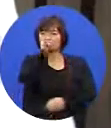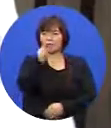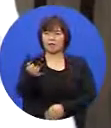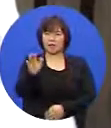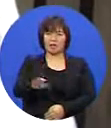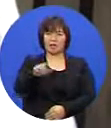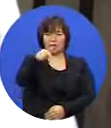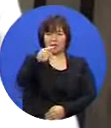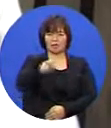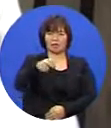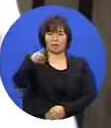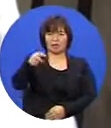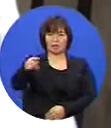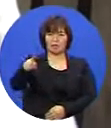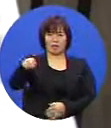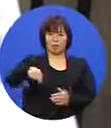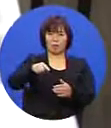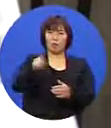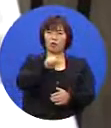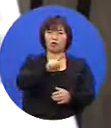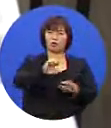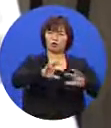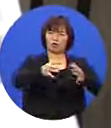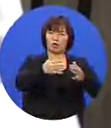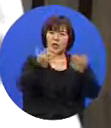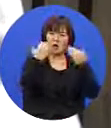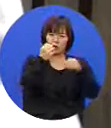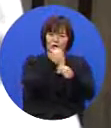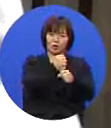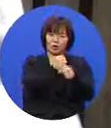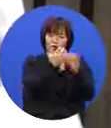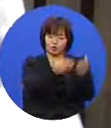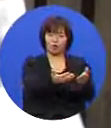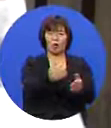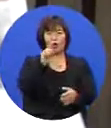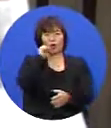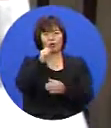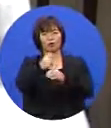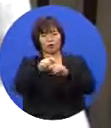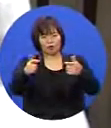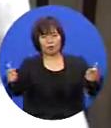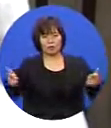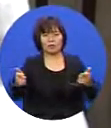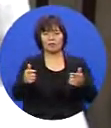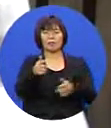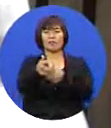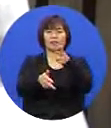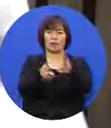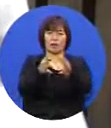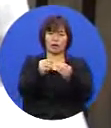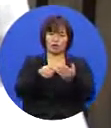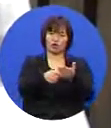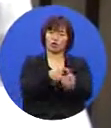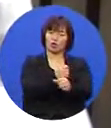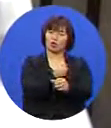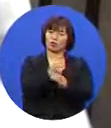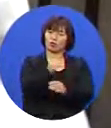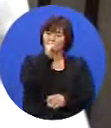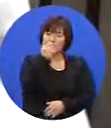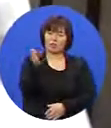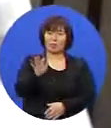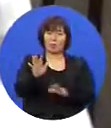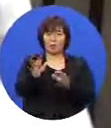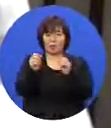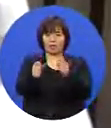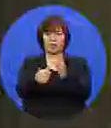확보들에도 지구촌에 뭐 학교도 지어주고 이 어려운 개발도상국에 다양하게 사업들을 추진하고 있더라고요. 이 기회에 자랑